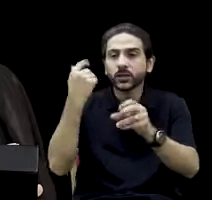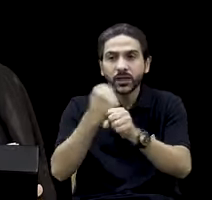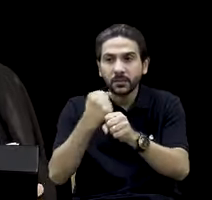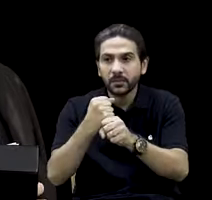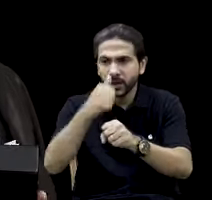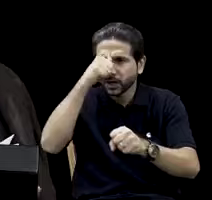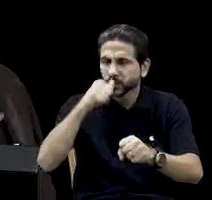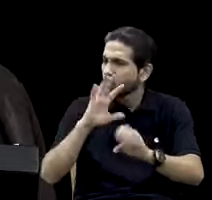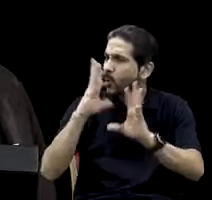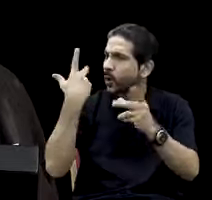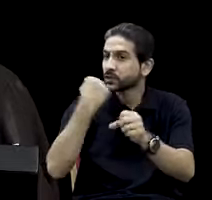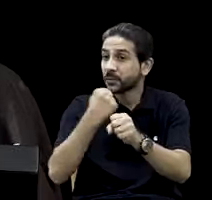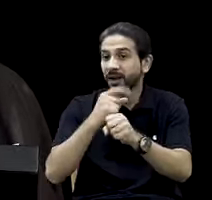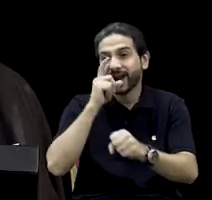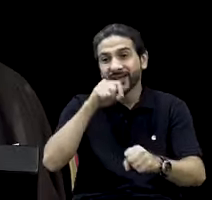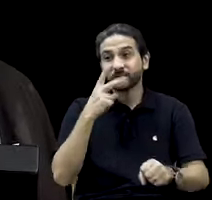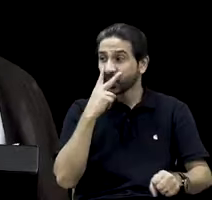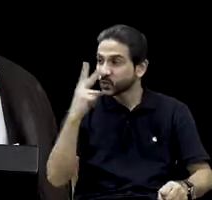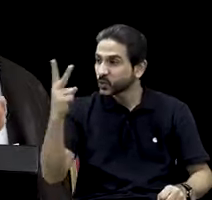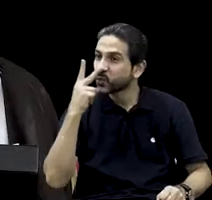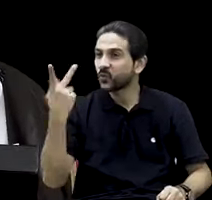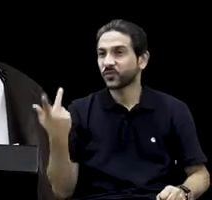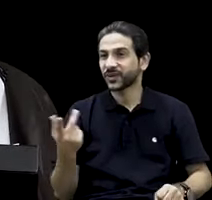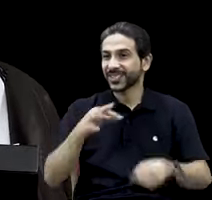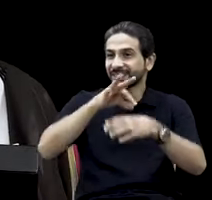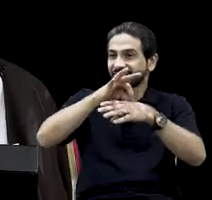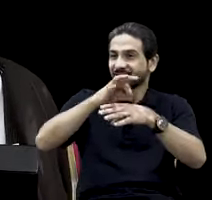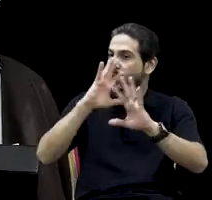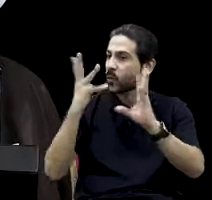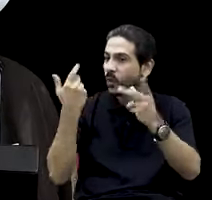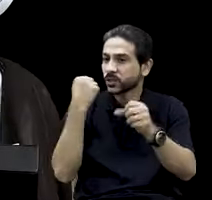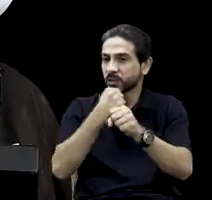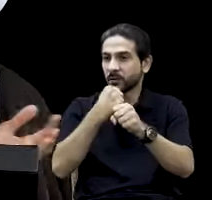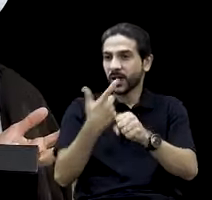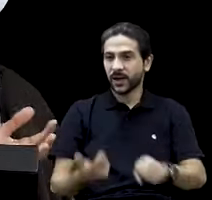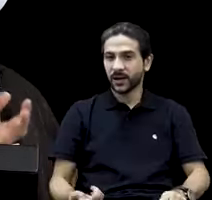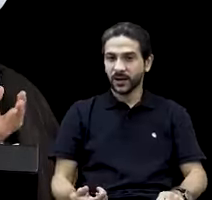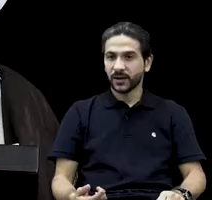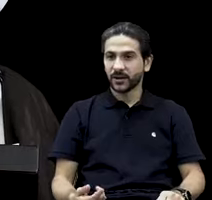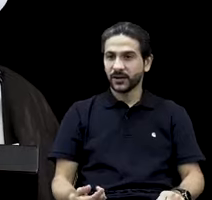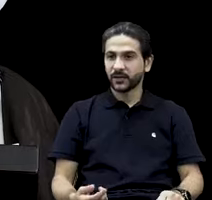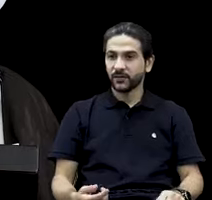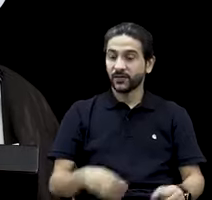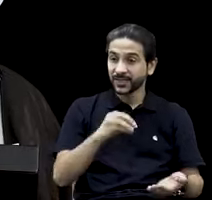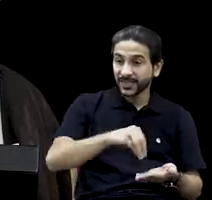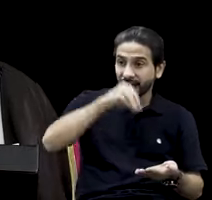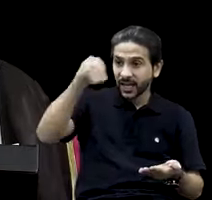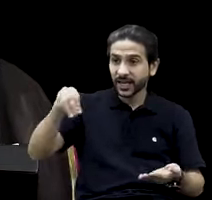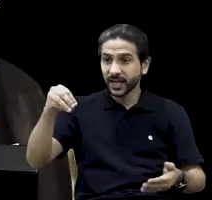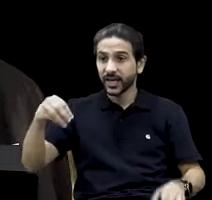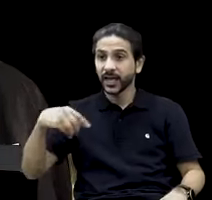مباشر الى سلوك الانسان الخارجي فانتقل علم النفس